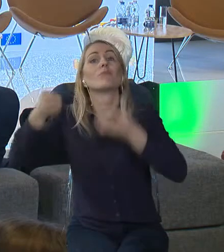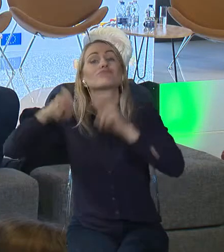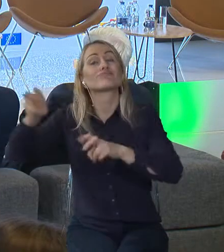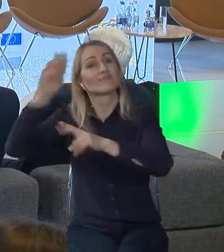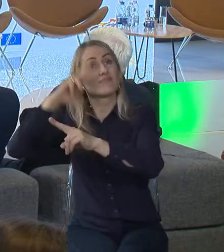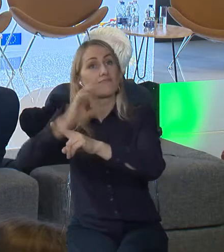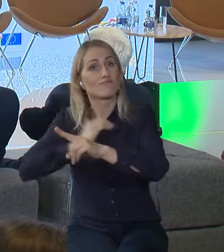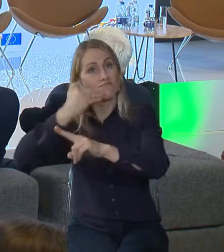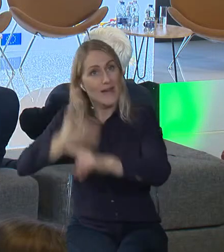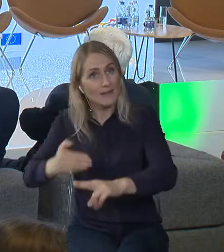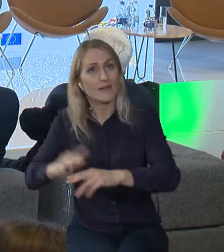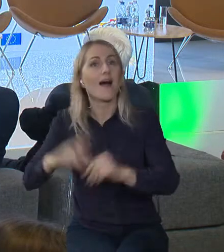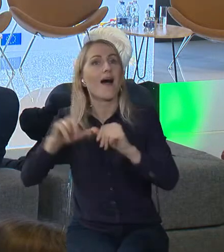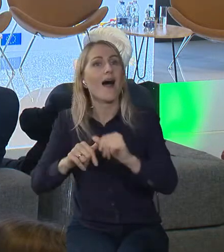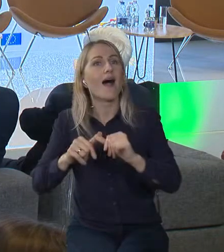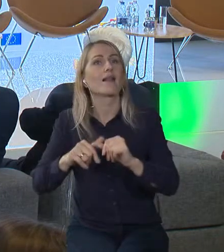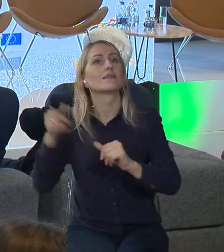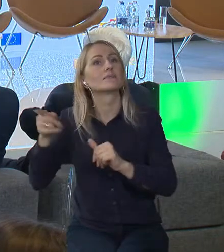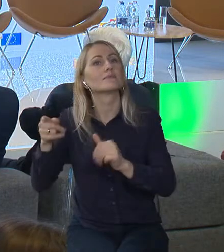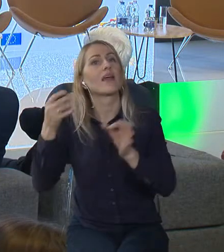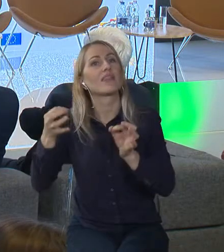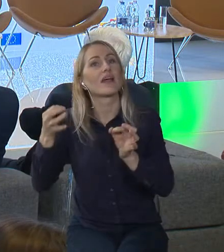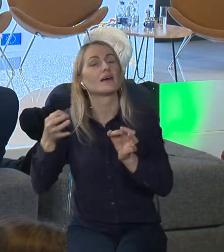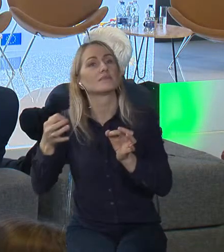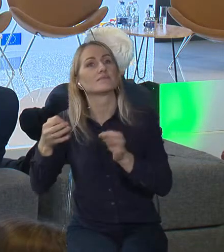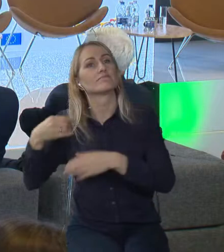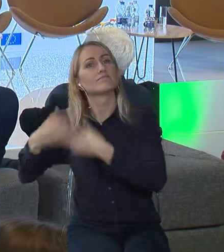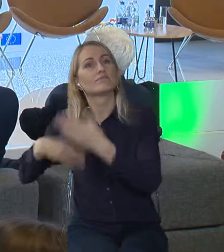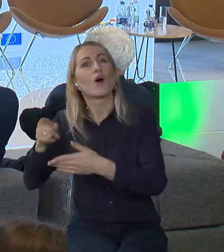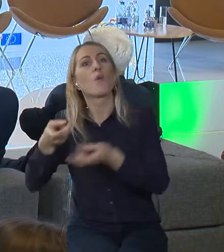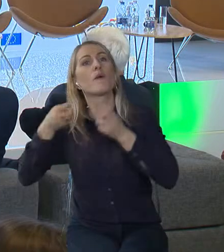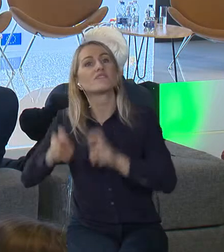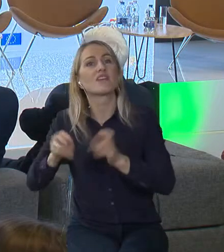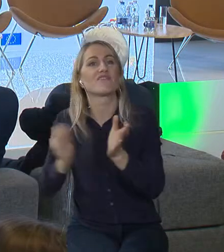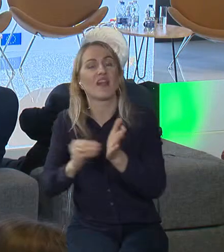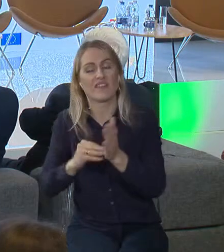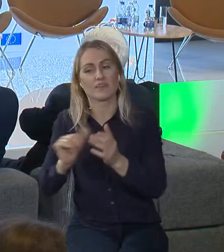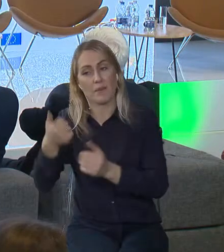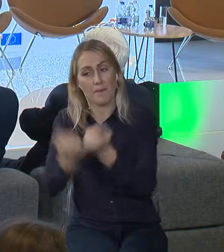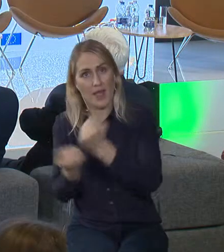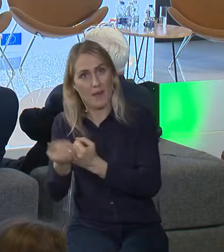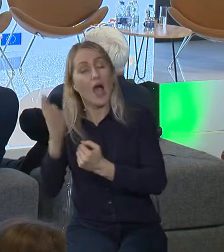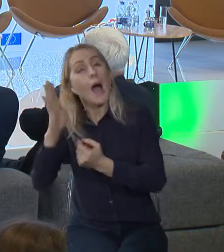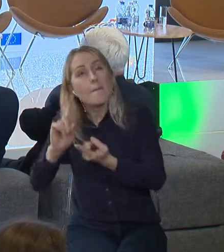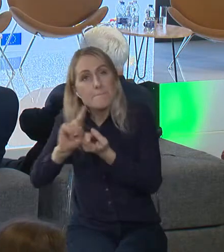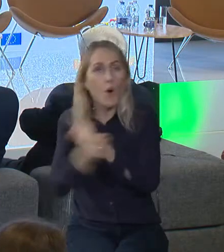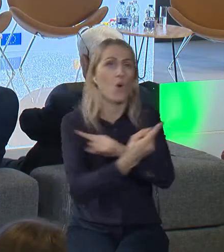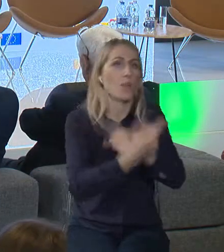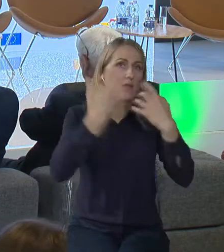tata. No tylko, że on powstaje właśnie w takiej tradycyjnej formie, później będziemy chcieli go